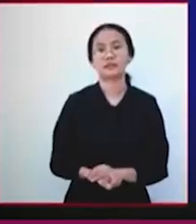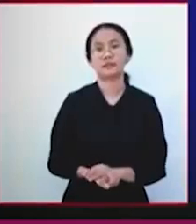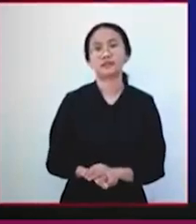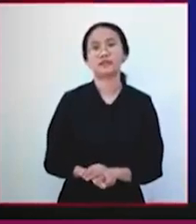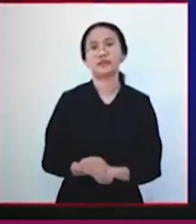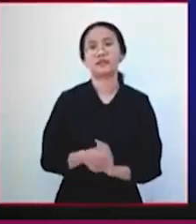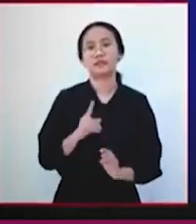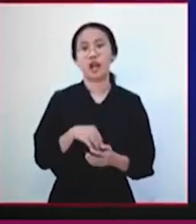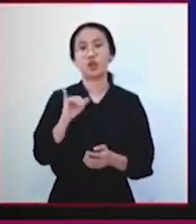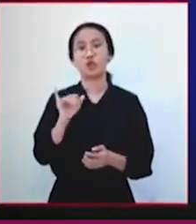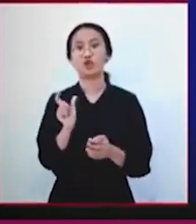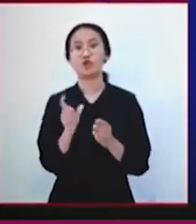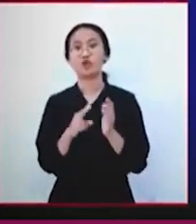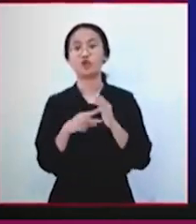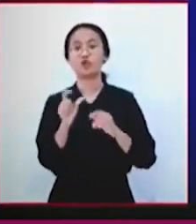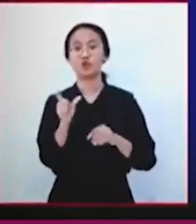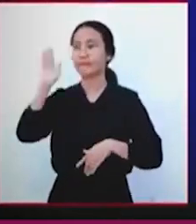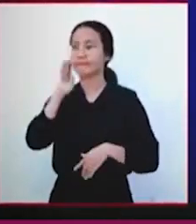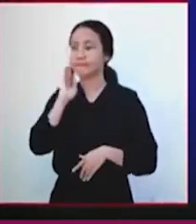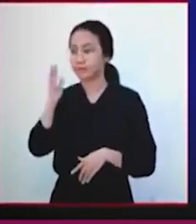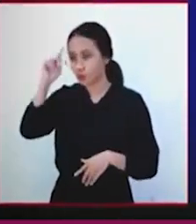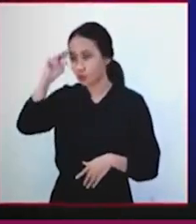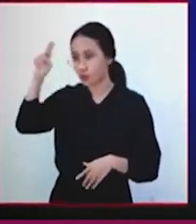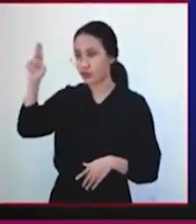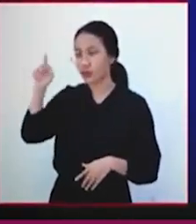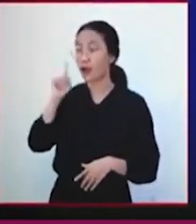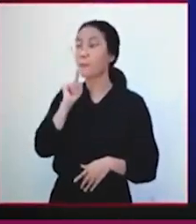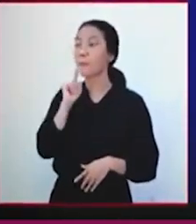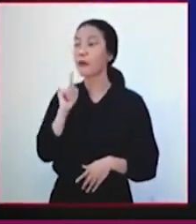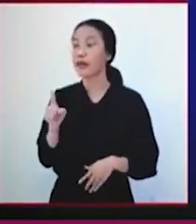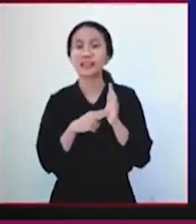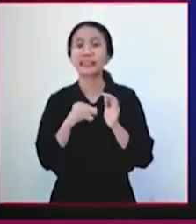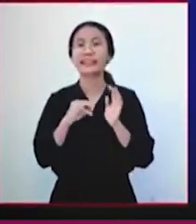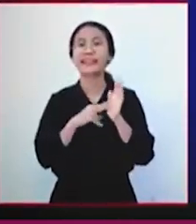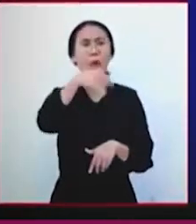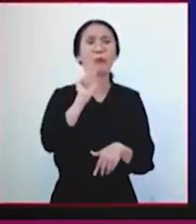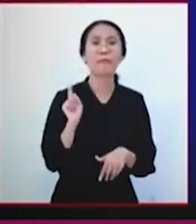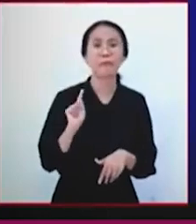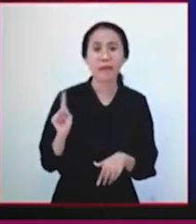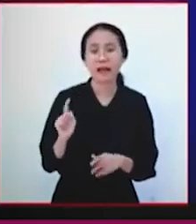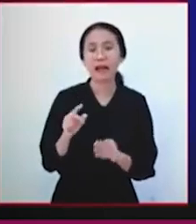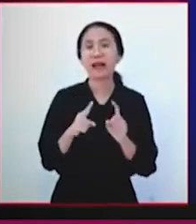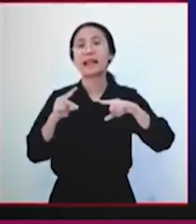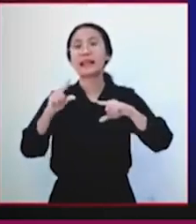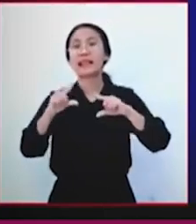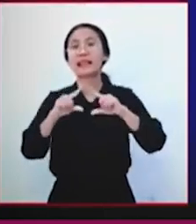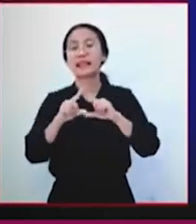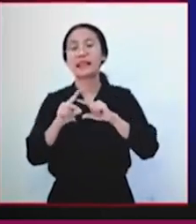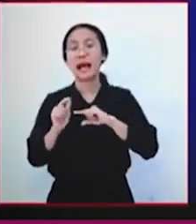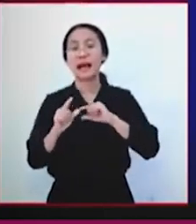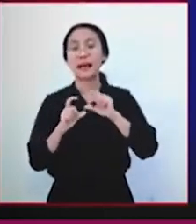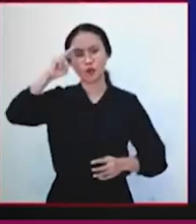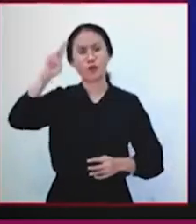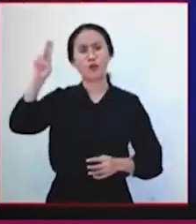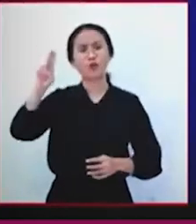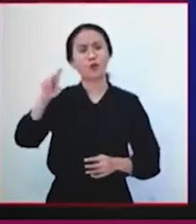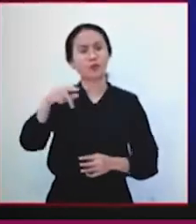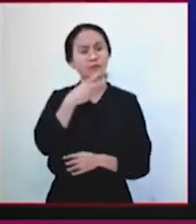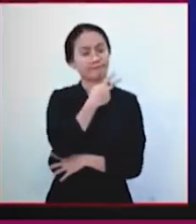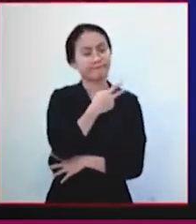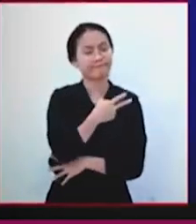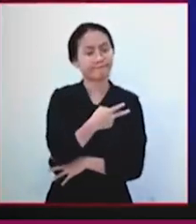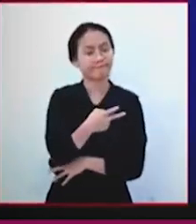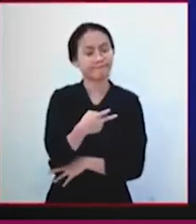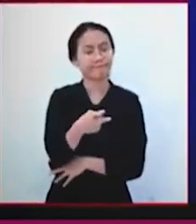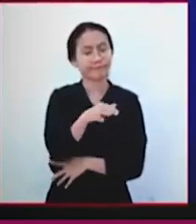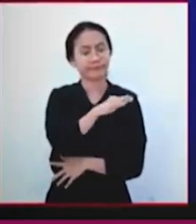Hai Nabi Yunus Tuhan suruh ke niniwe larinya kertas tapi dia tidak bisa lari Tuhan kejar dia Sampai